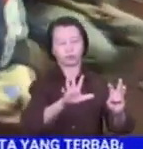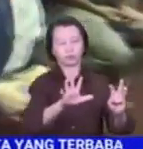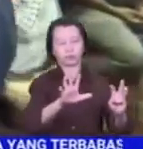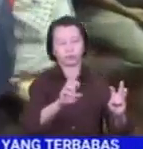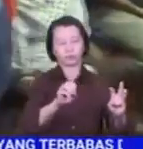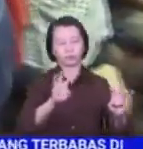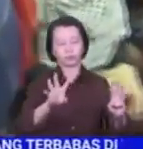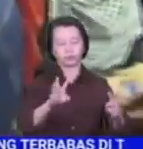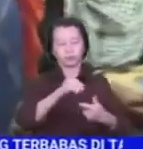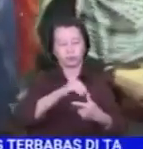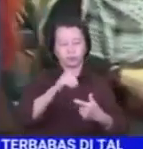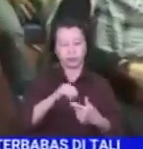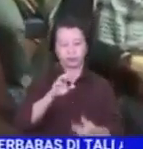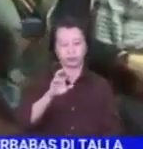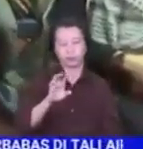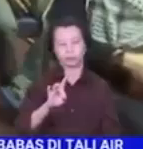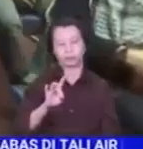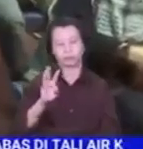65,504 atau